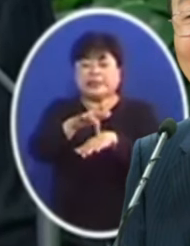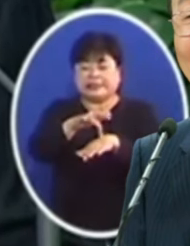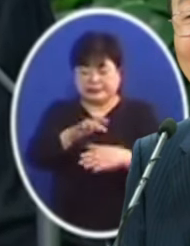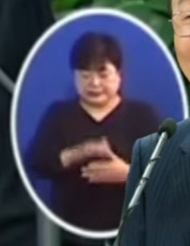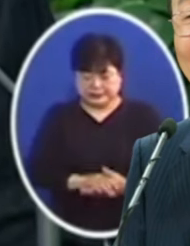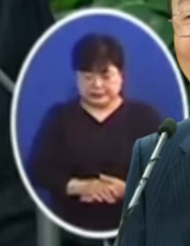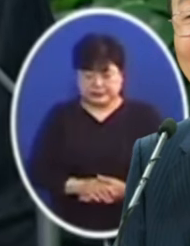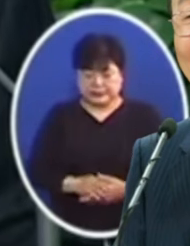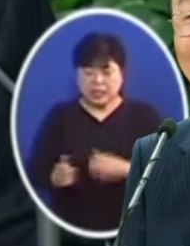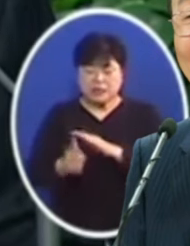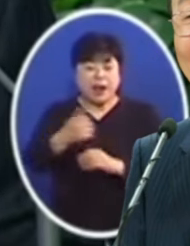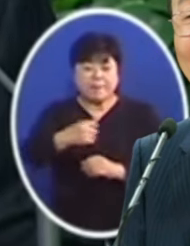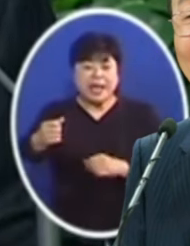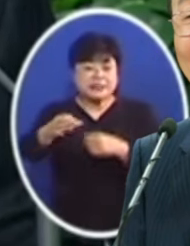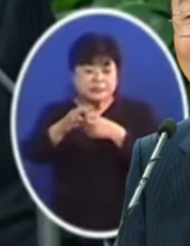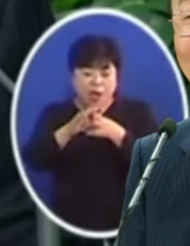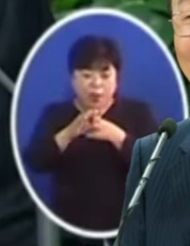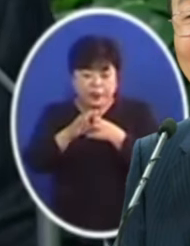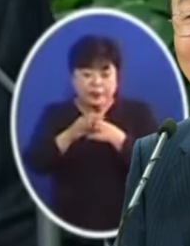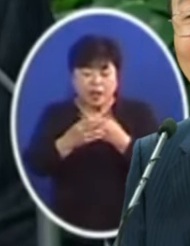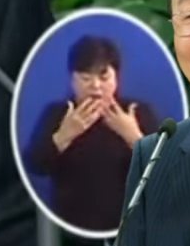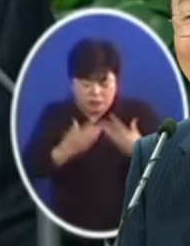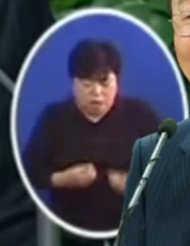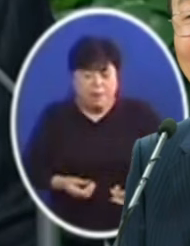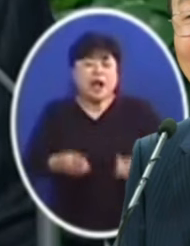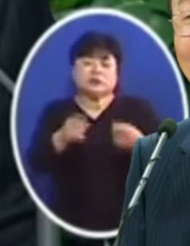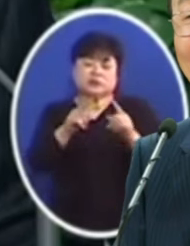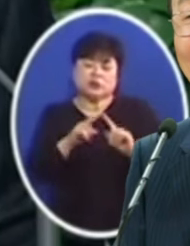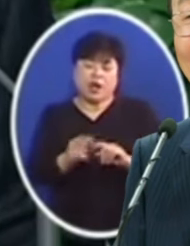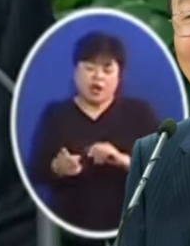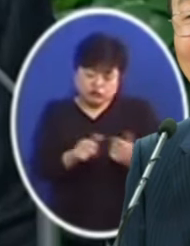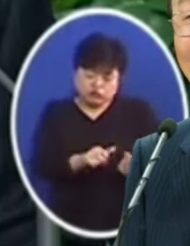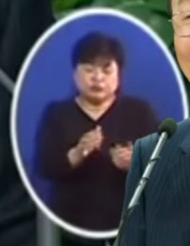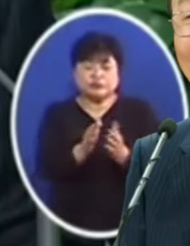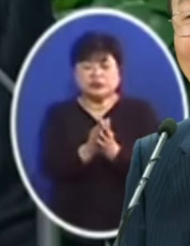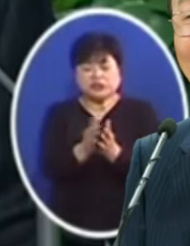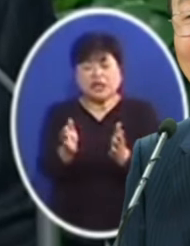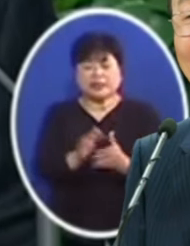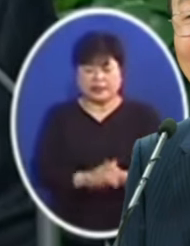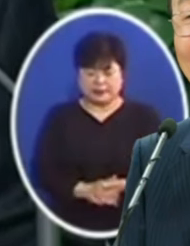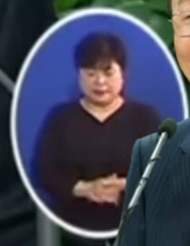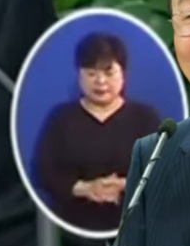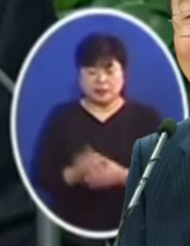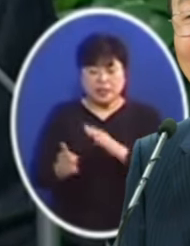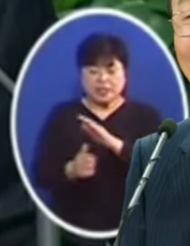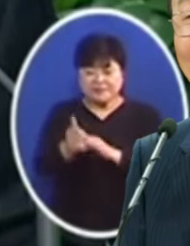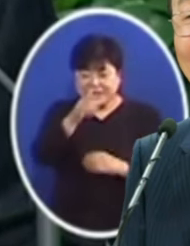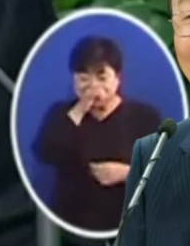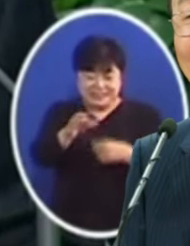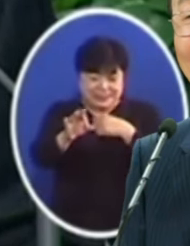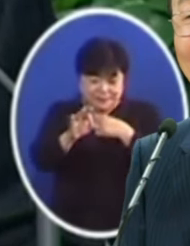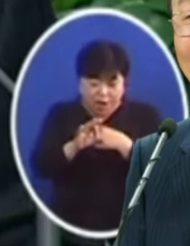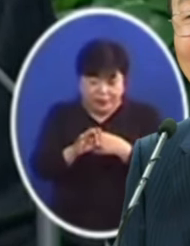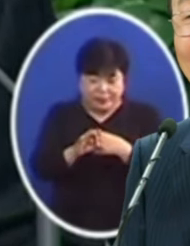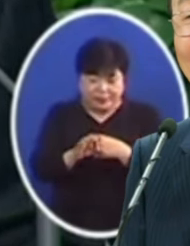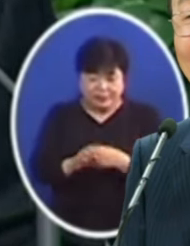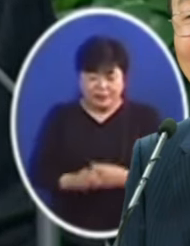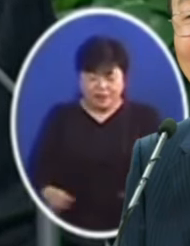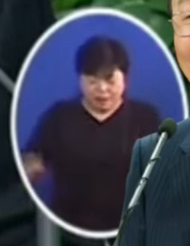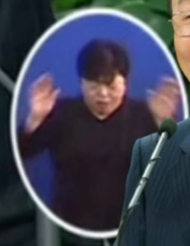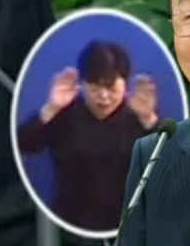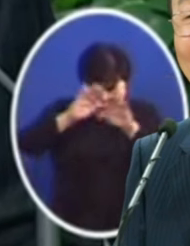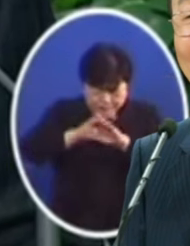것입니다. 희망을 빼앗으면 절망에 들어오게 되면 죽음이 시작되는 것입니다. 희망이 있으면 어떠한 어두운